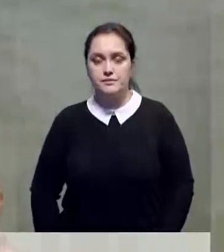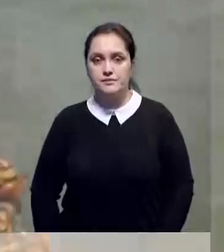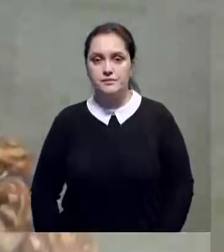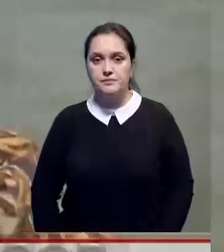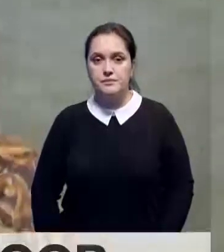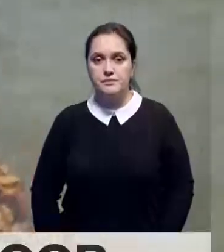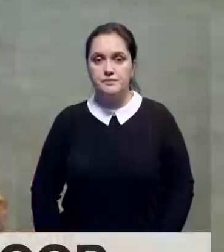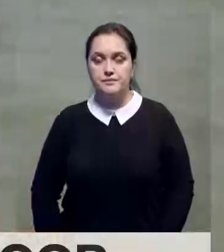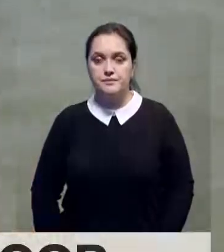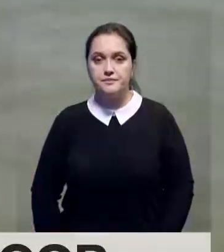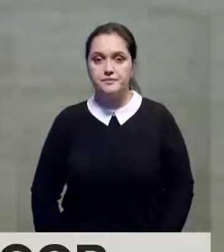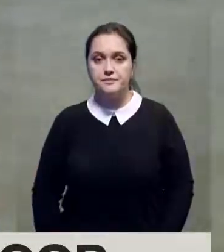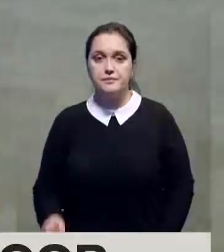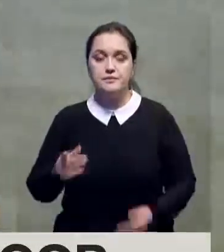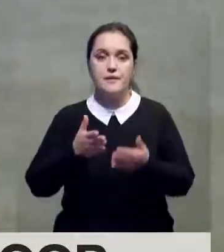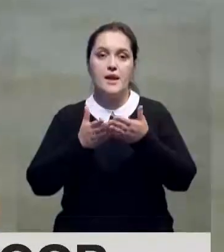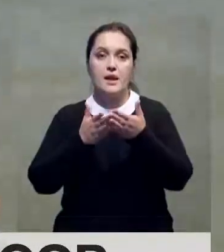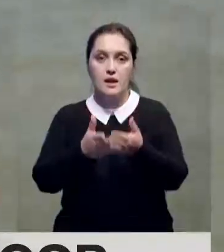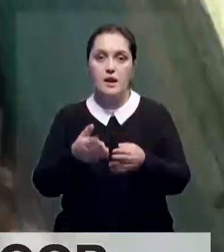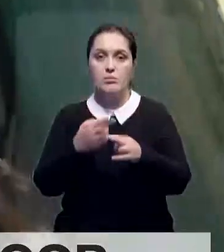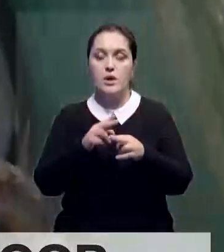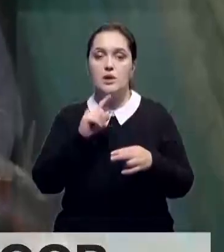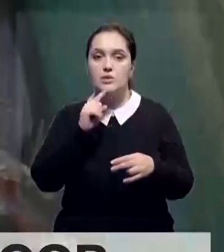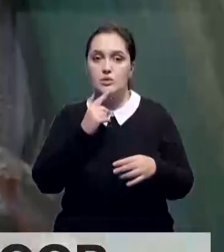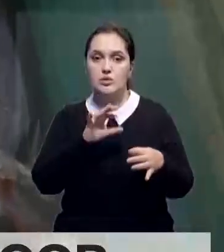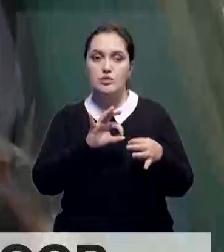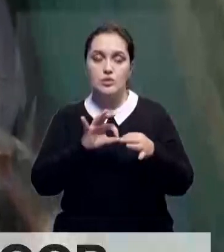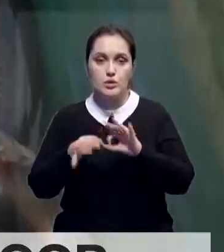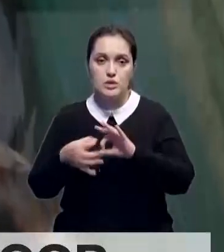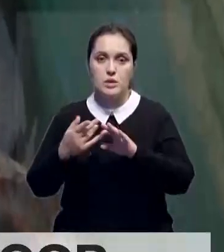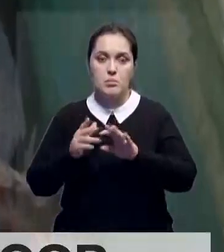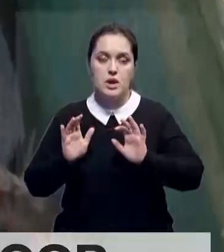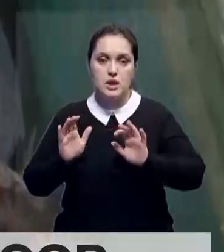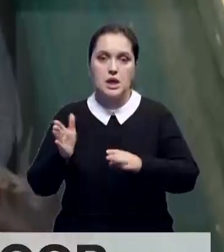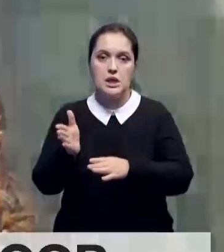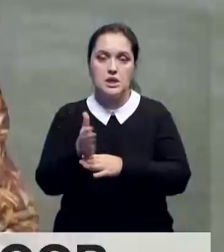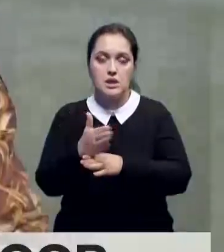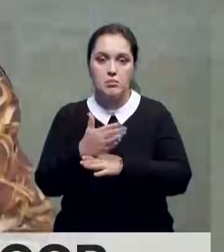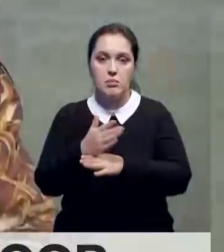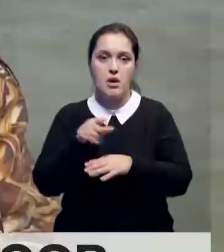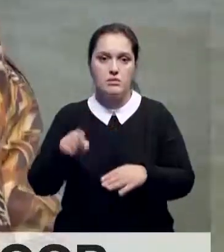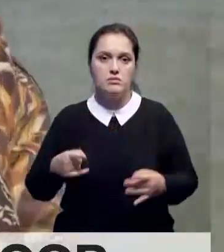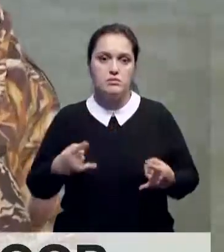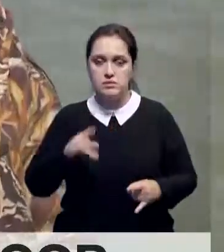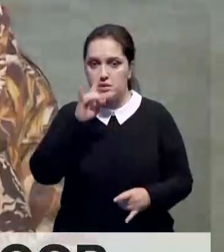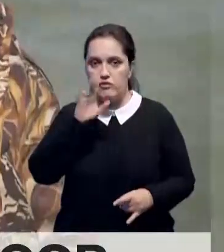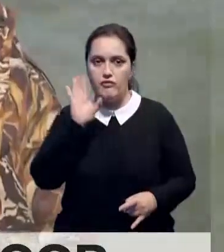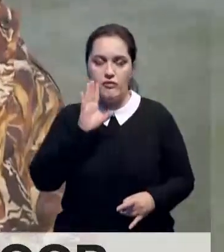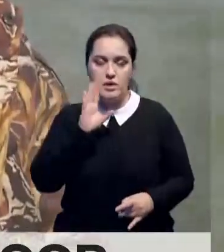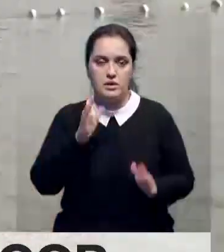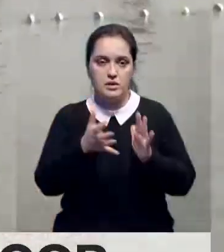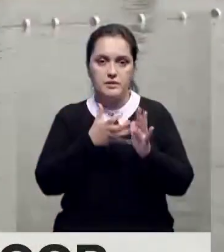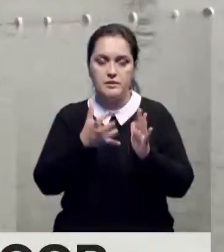Из-за мелководья даже на маленькой лодке проплыть сложно. Приходится разгребать, толкать. Да и рыба здесь не задержится, потому что воды практически